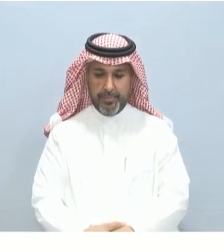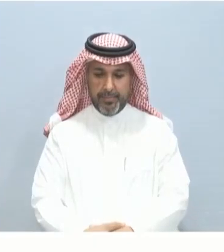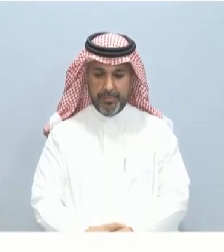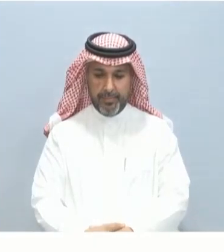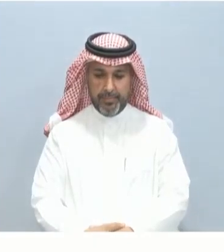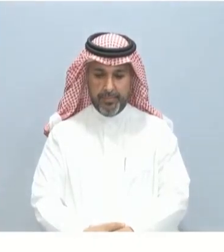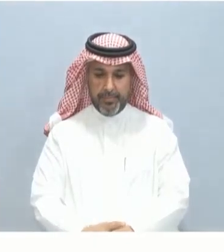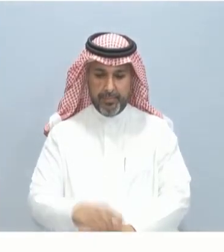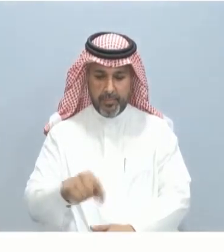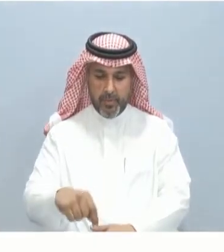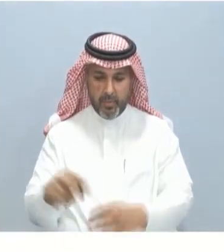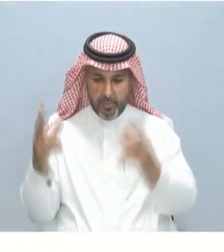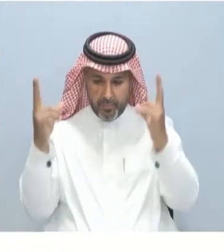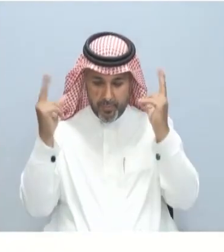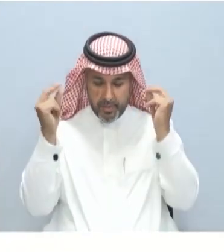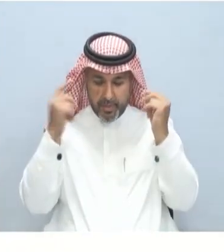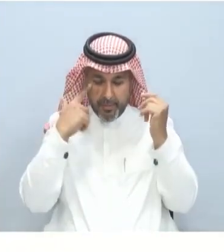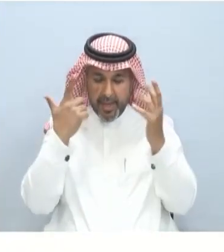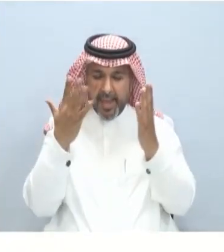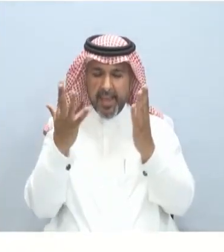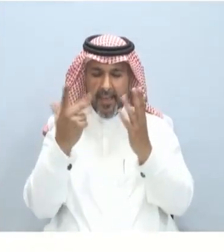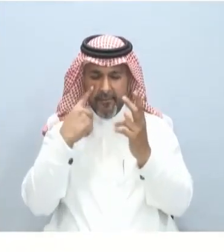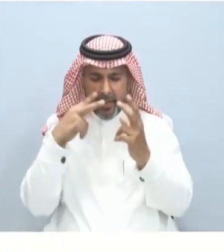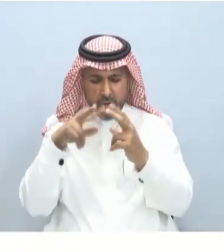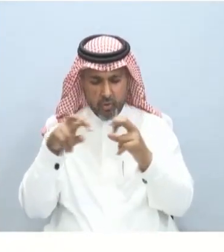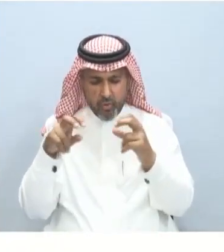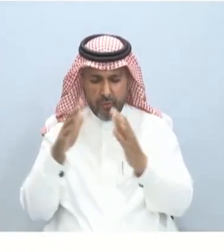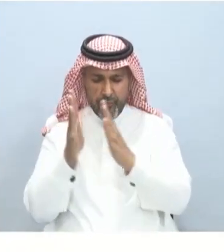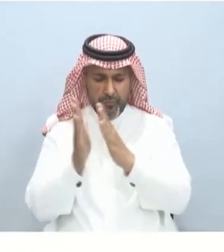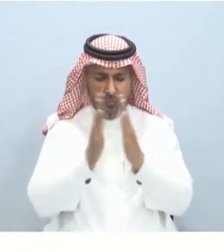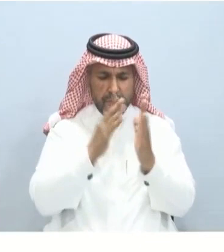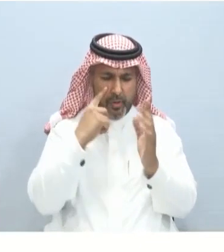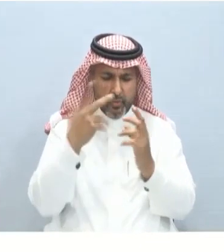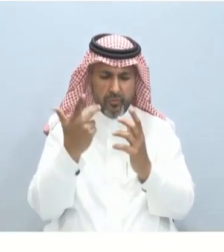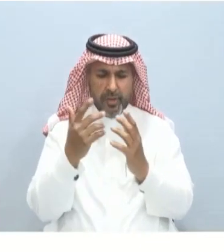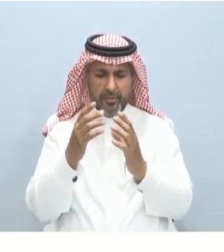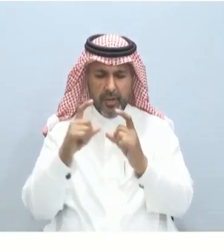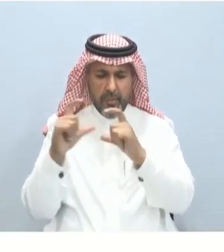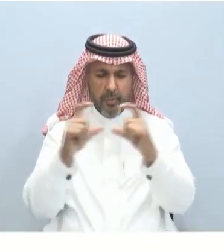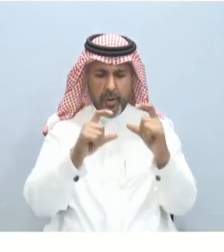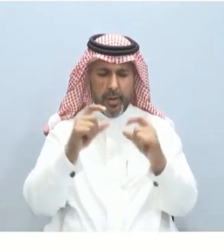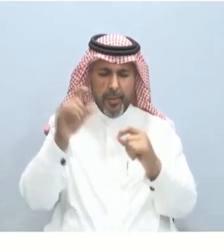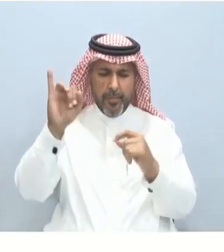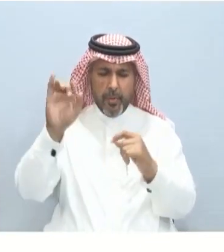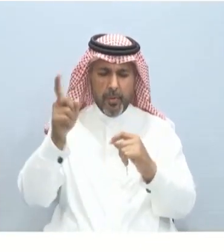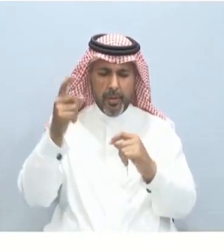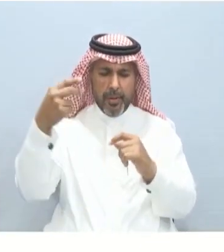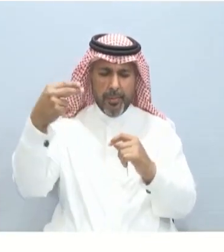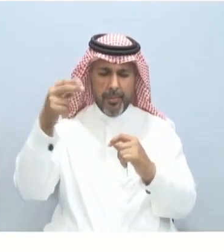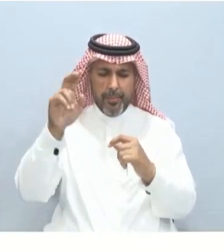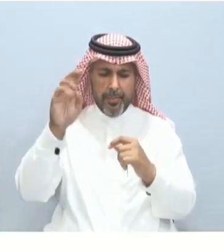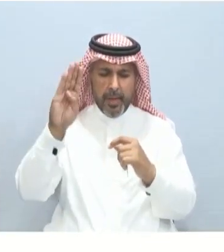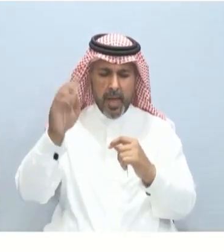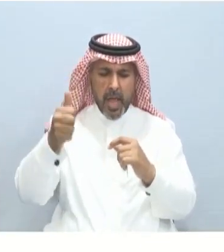بتمييز اليوم تعرفنا على طريقه تمييز ثلاثيه الحدود التي تشكل مربعا كاملا وقمنا بتحليلها الى